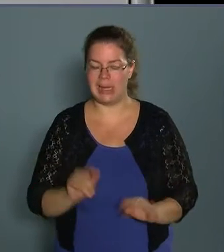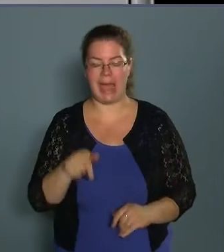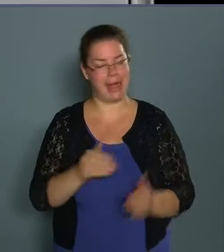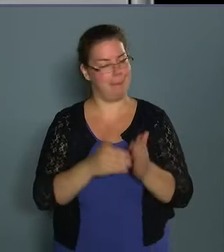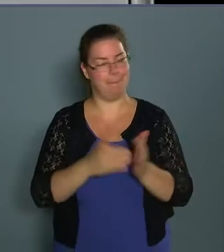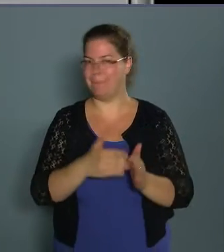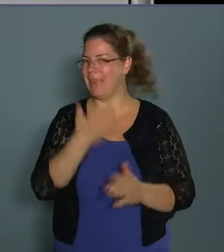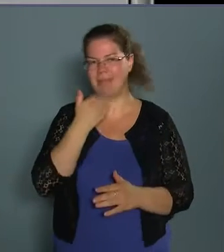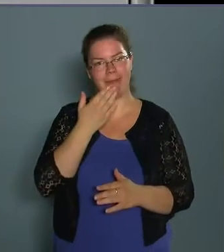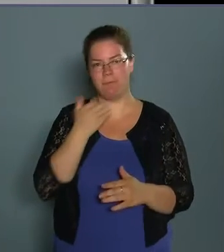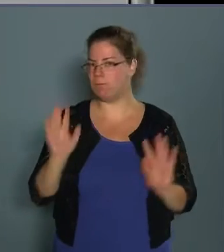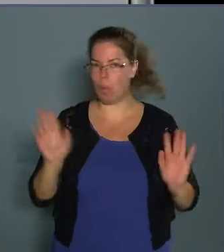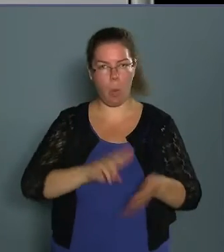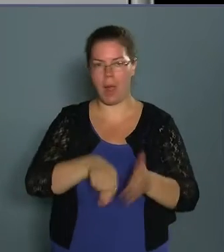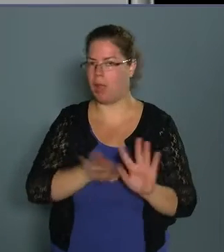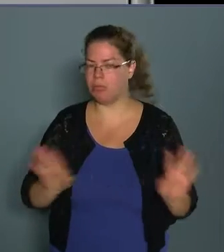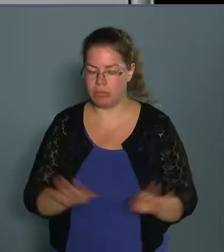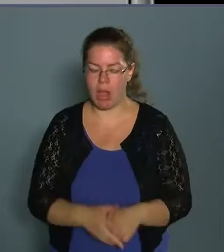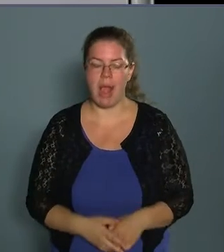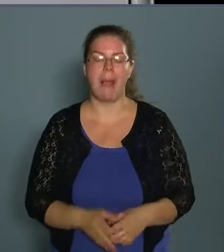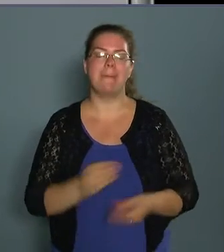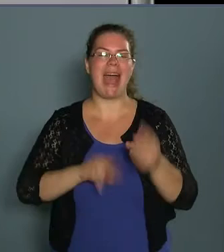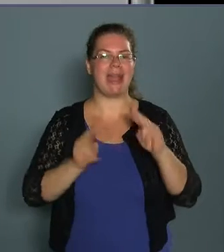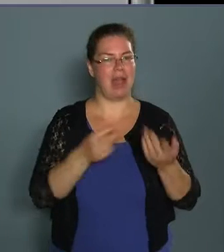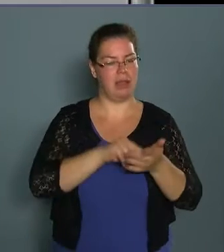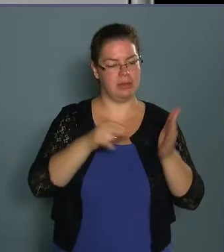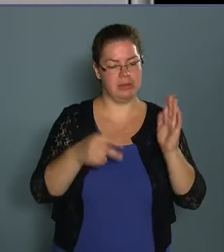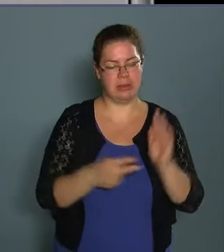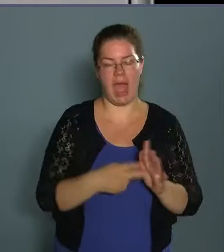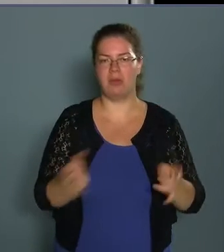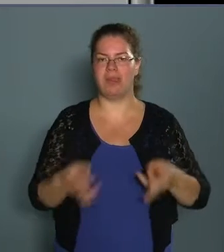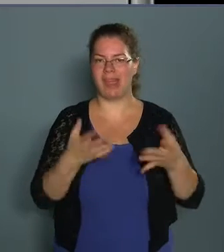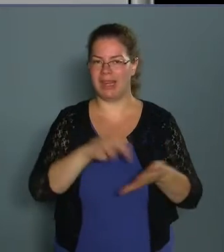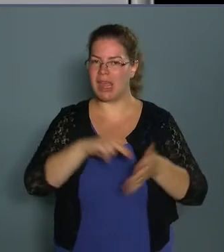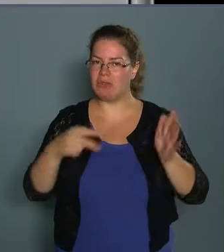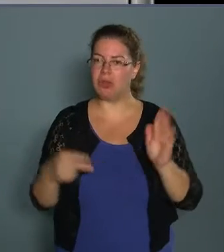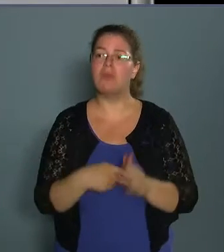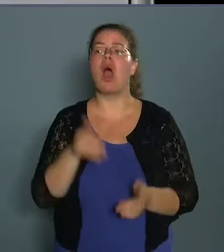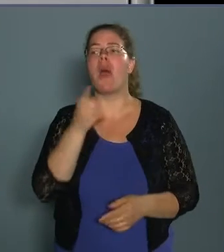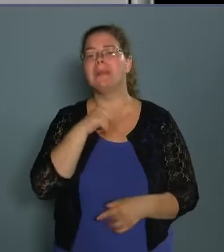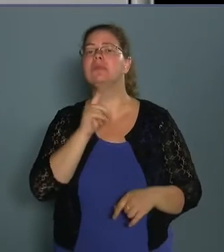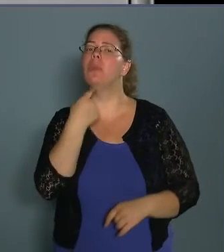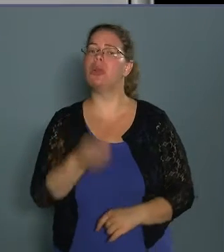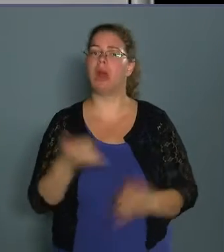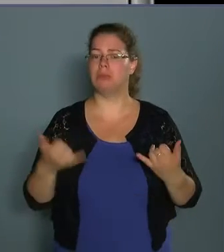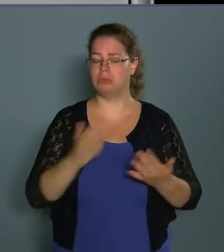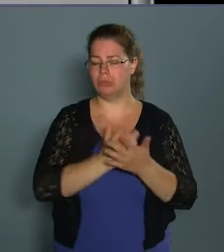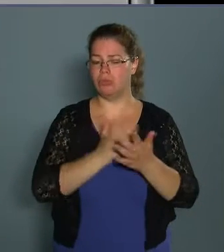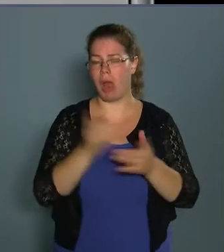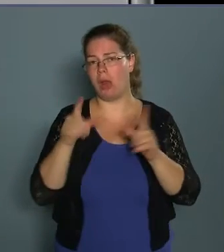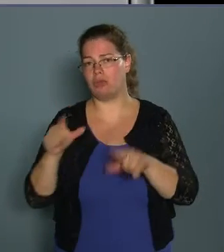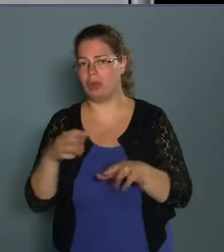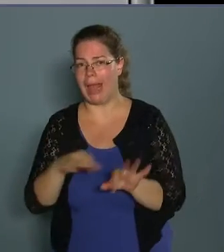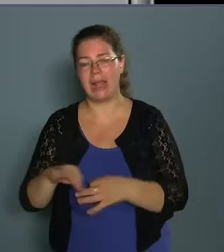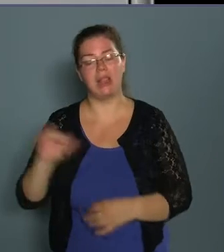Erre még nem került sor, hiszen ahhoz kell a terv, az engedélyes terv, amely mint mondtam, most hamarosan